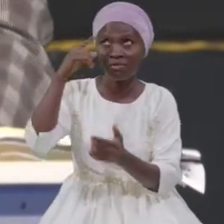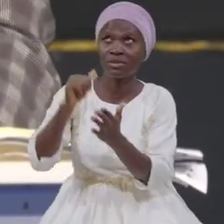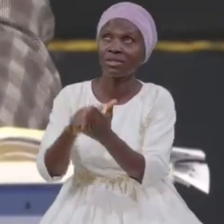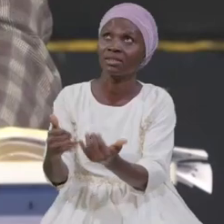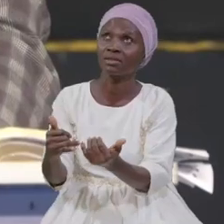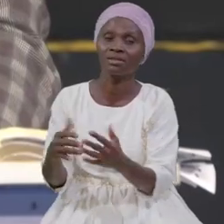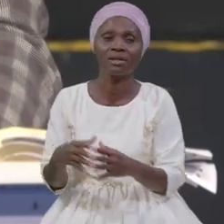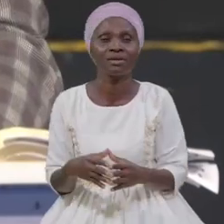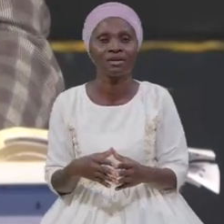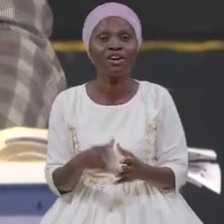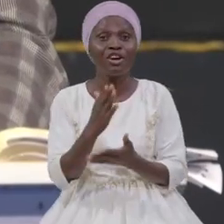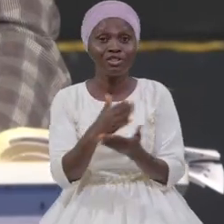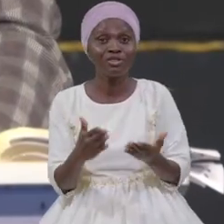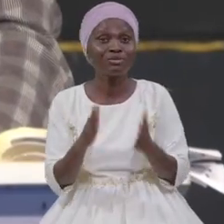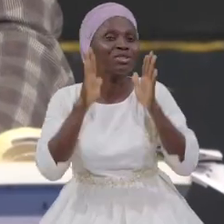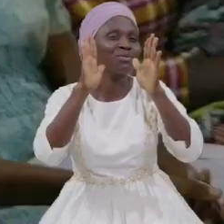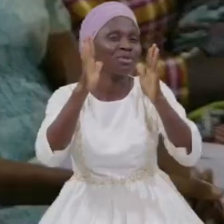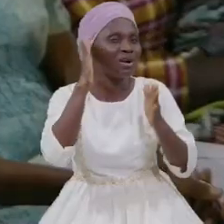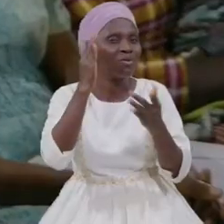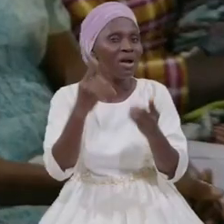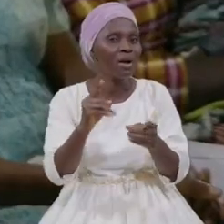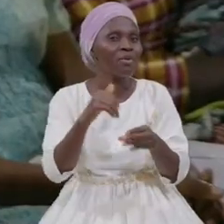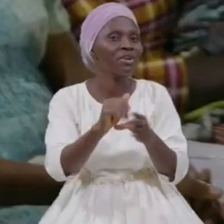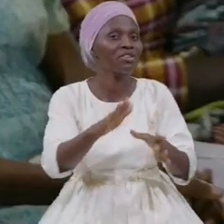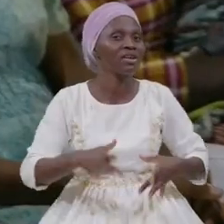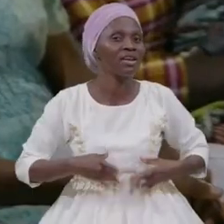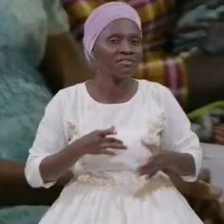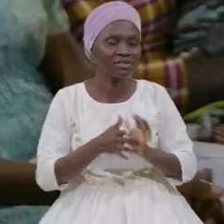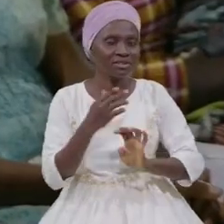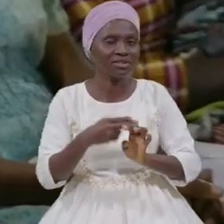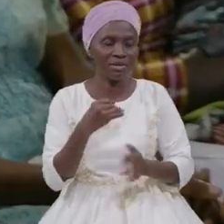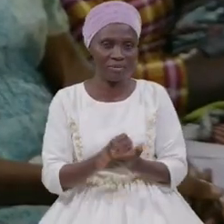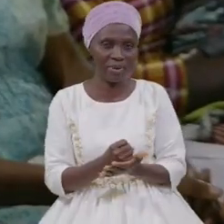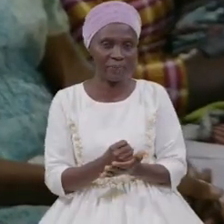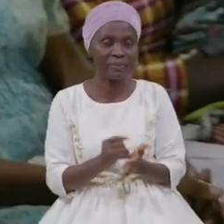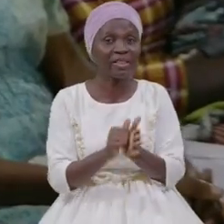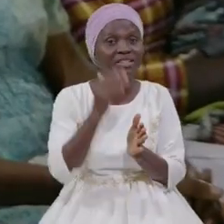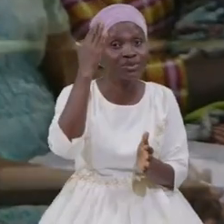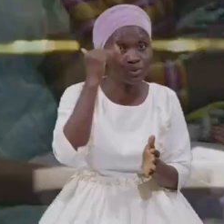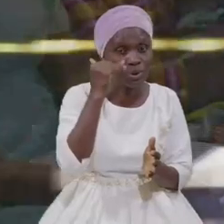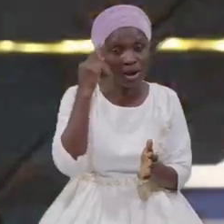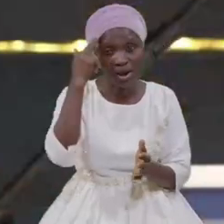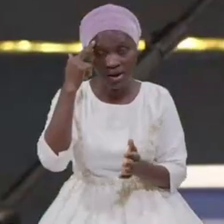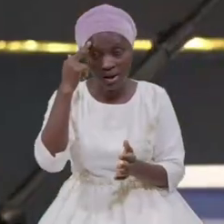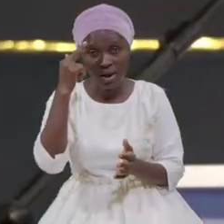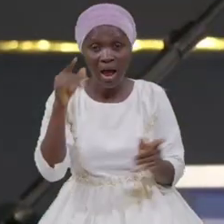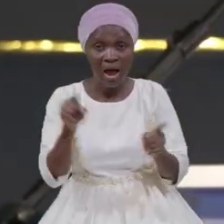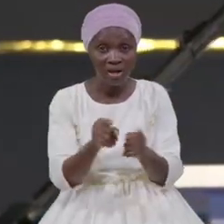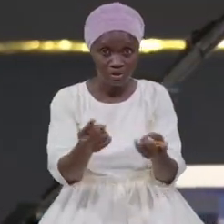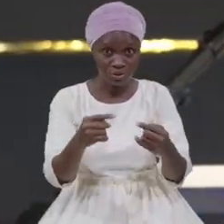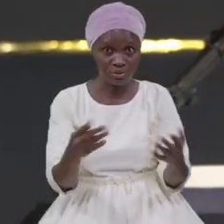il y a quelque chose de merveilleux. Quelque chose de merveilleux aura lieu dans ta vie. Voilà pourquoi, comme tu viens,